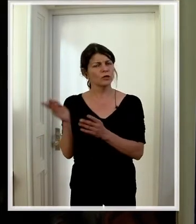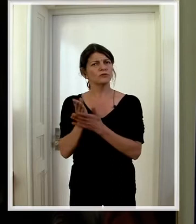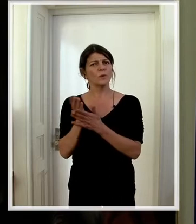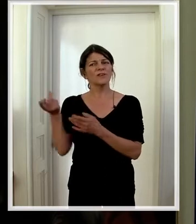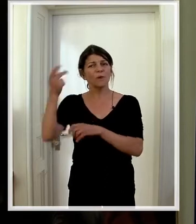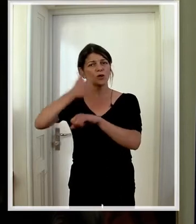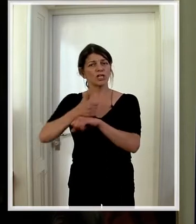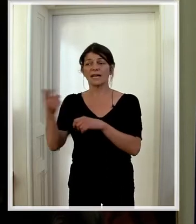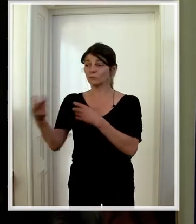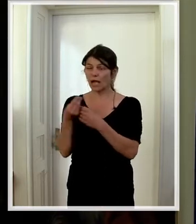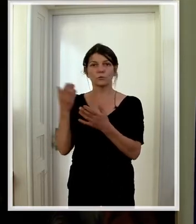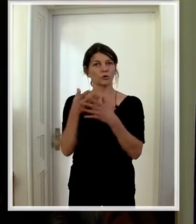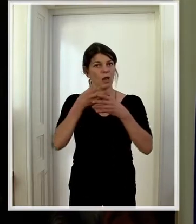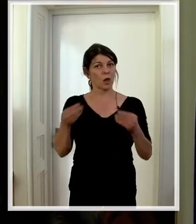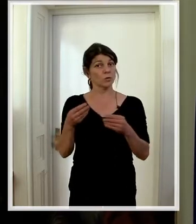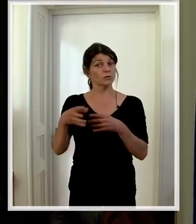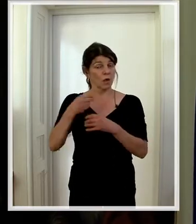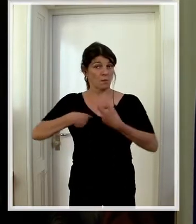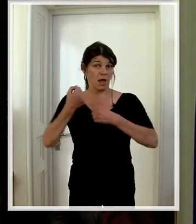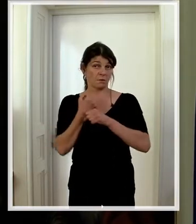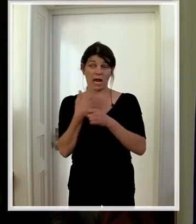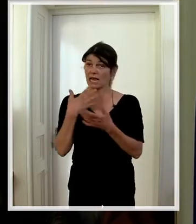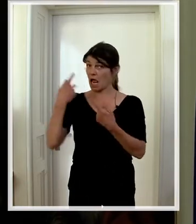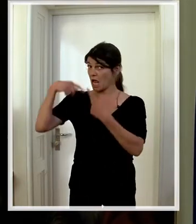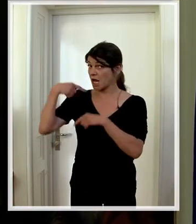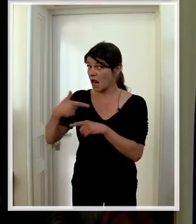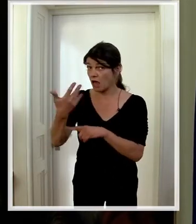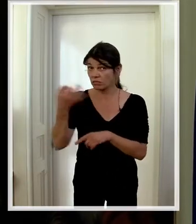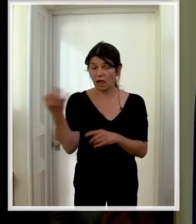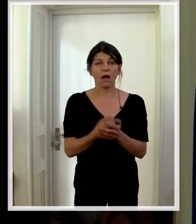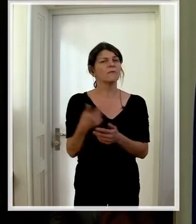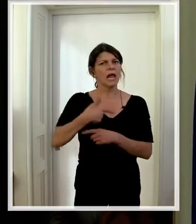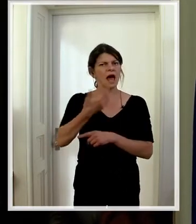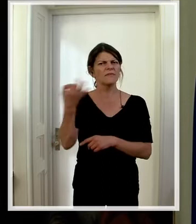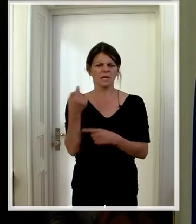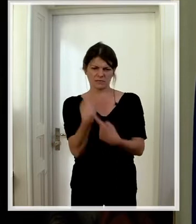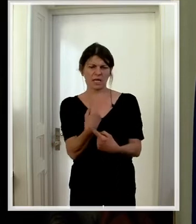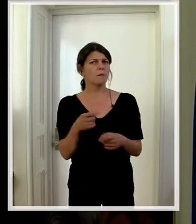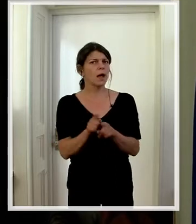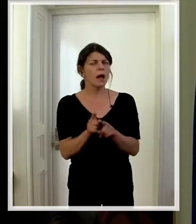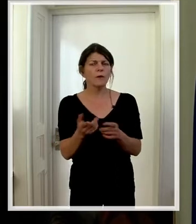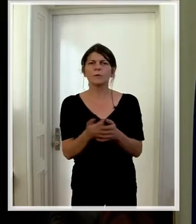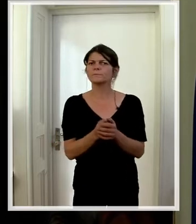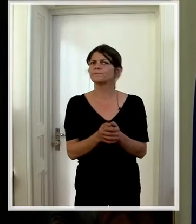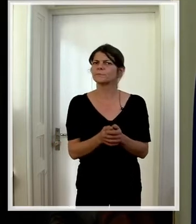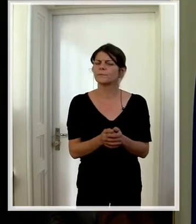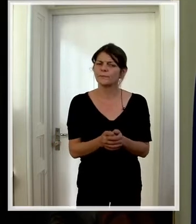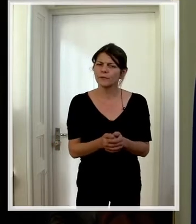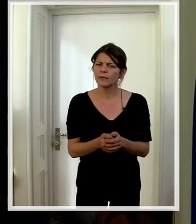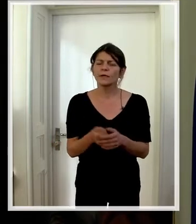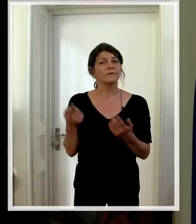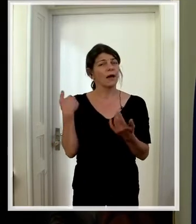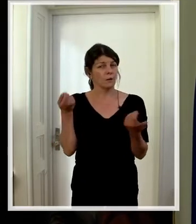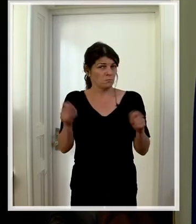zusammen eine Lösung schafft. Ich erinnere gerne noch einmal an den Landtag, wo der Landtag selber so gerne den